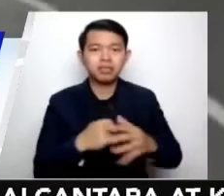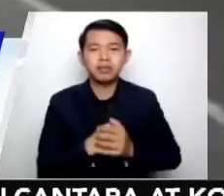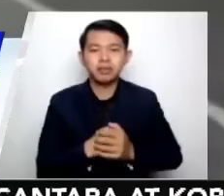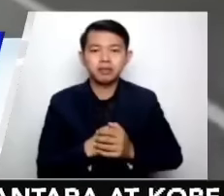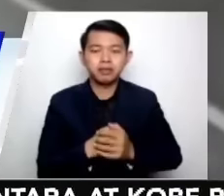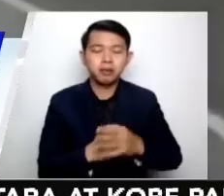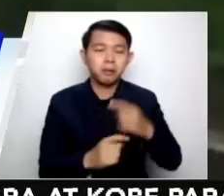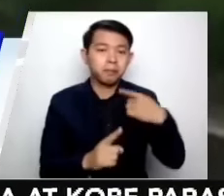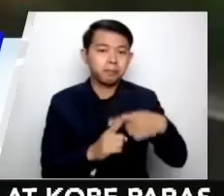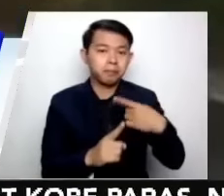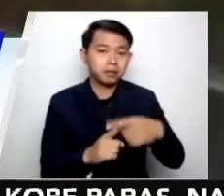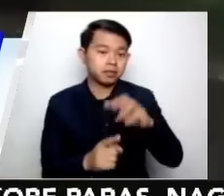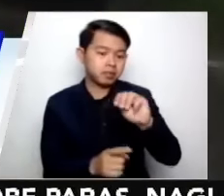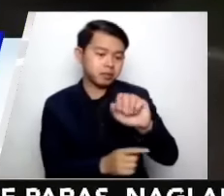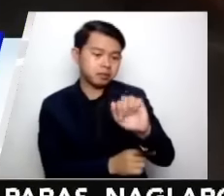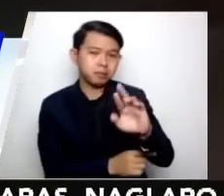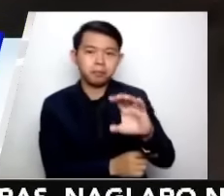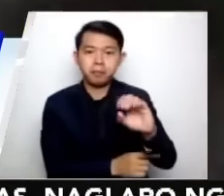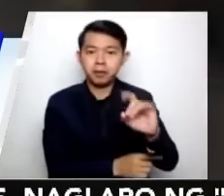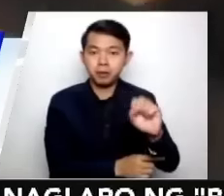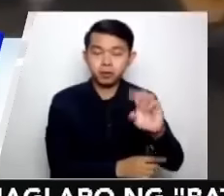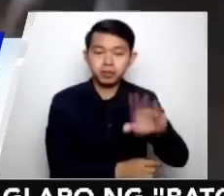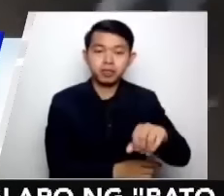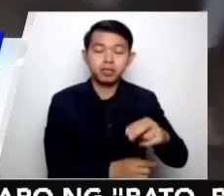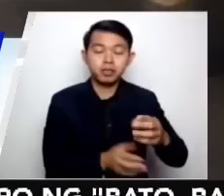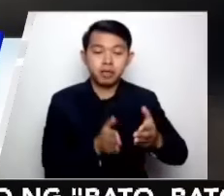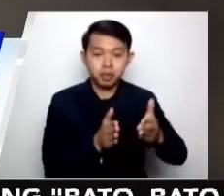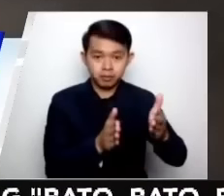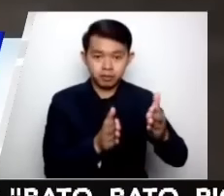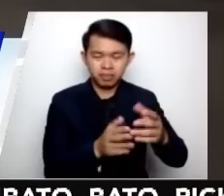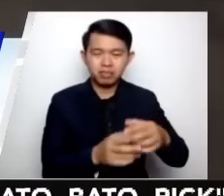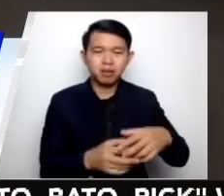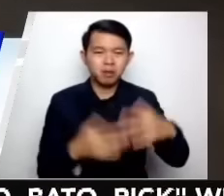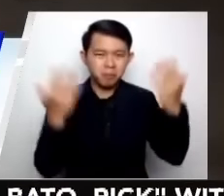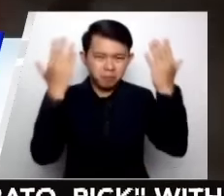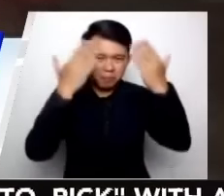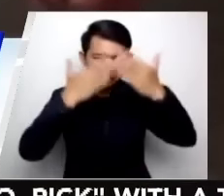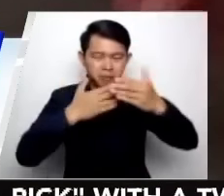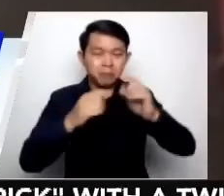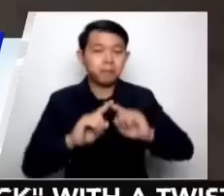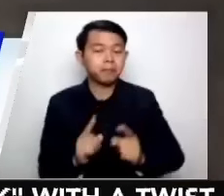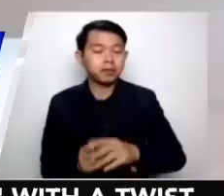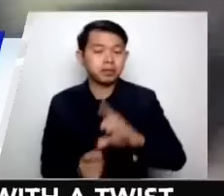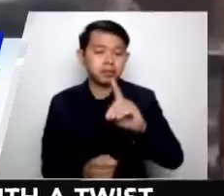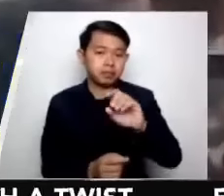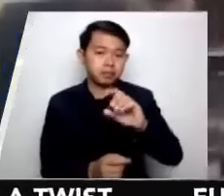Marcos Highway. Pero tuloy ang clearing operations ng mga tauhan ng DPWH.